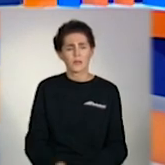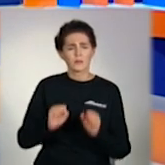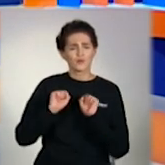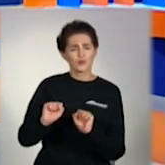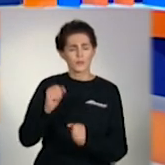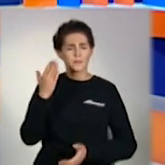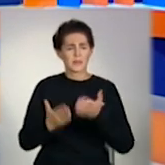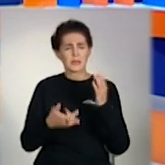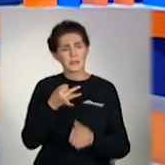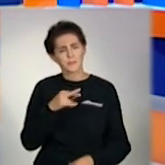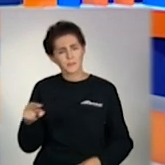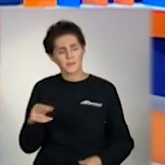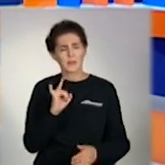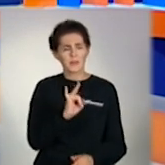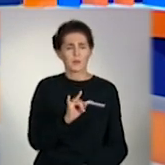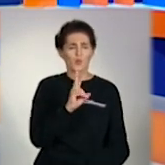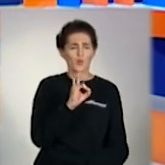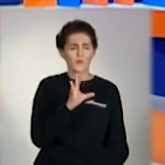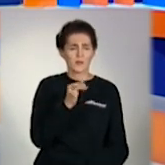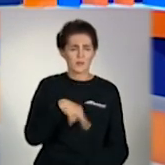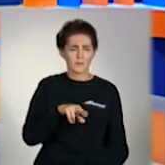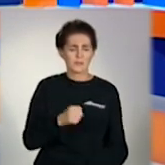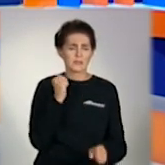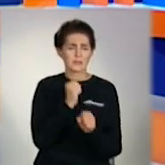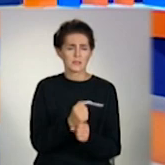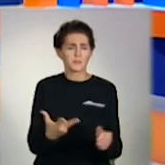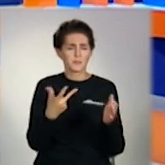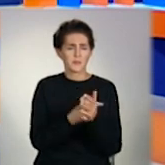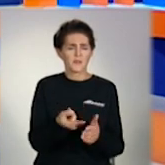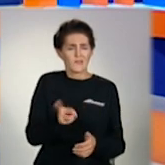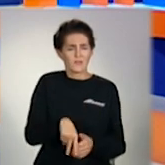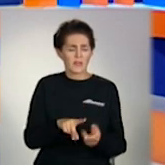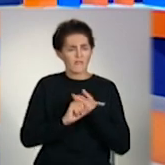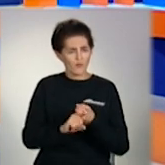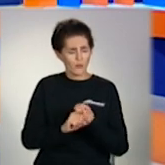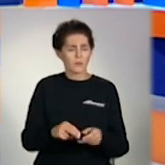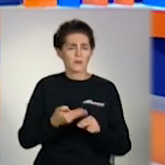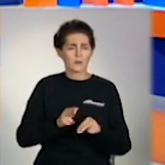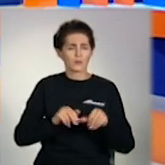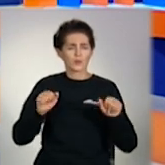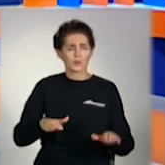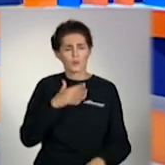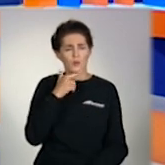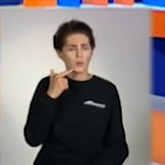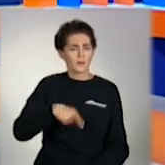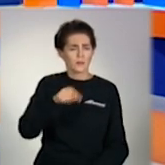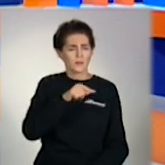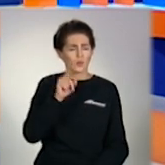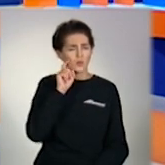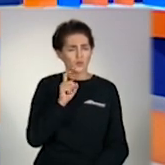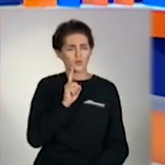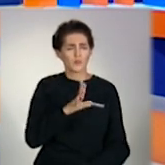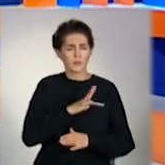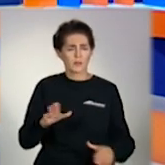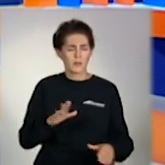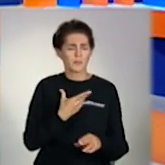Захиститись і від грипу, і від ковіду. Зробити щеплення проти двох інфекцій вирішують деякі українці, аби уникнути